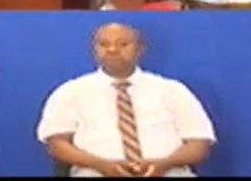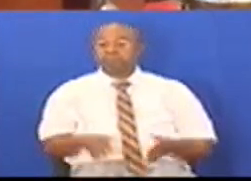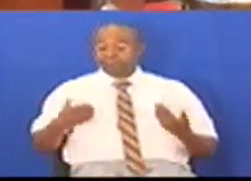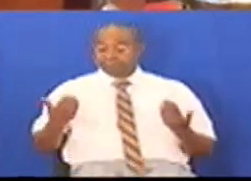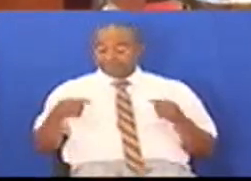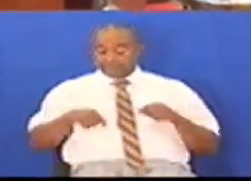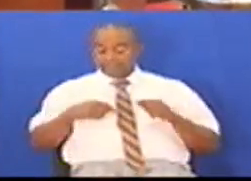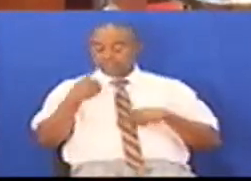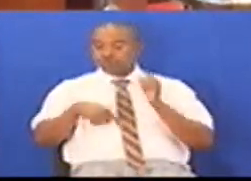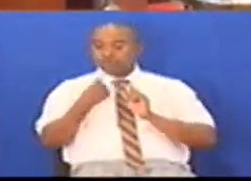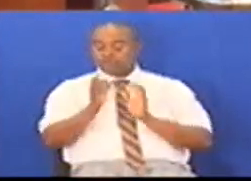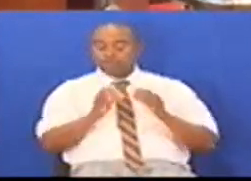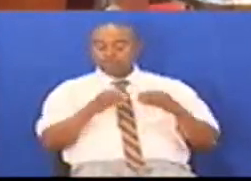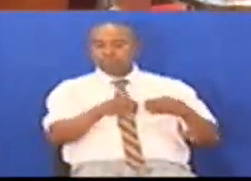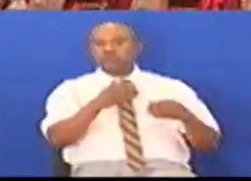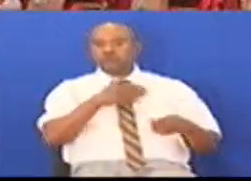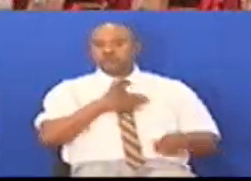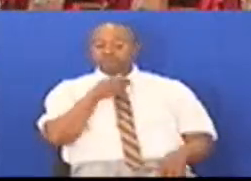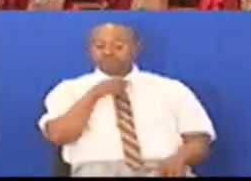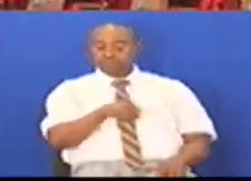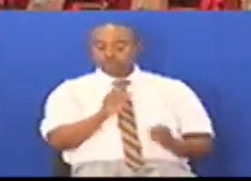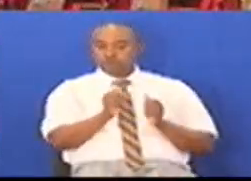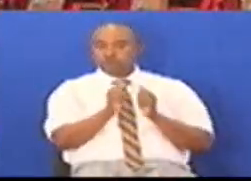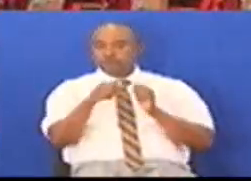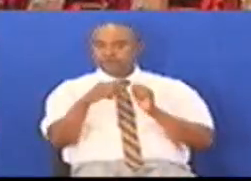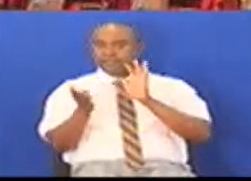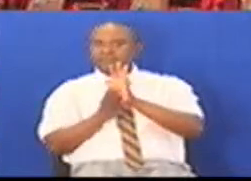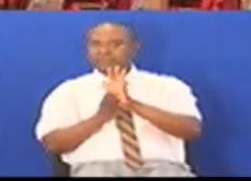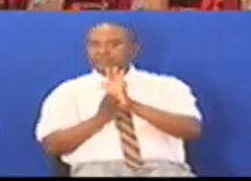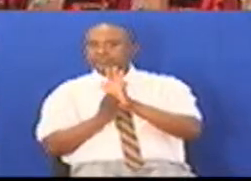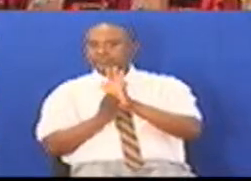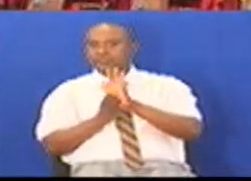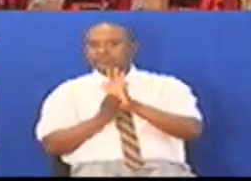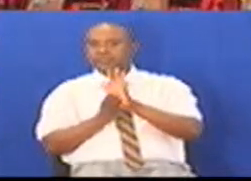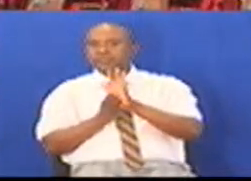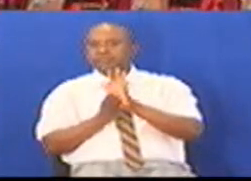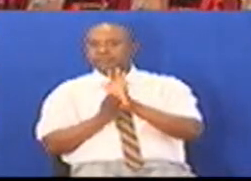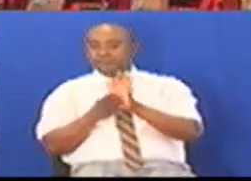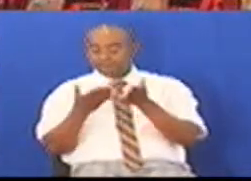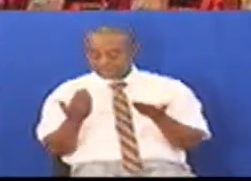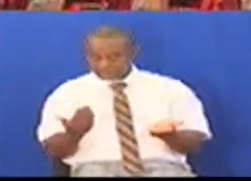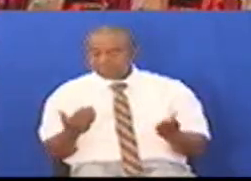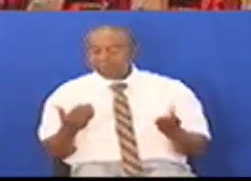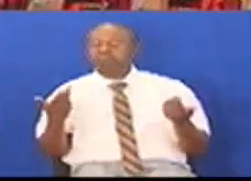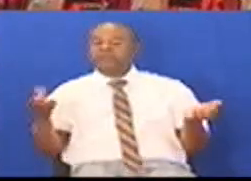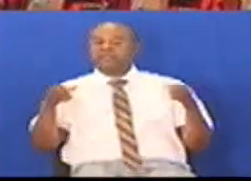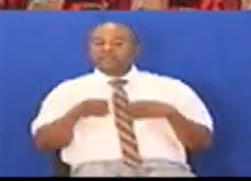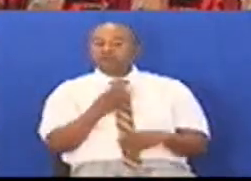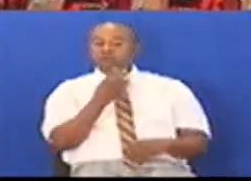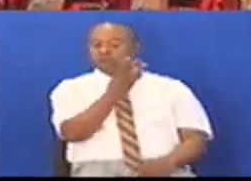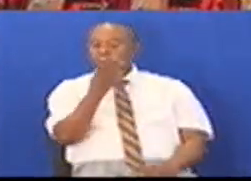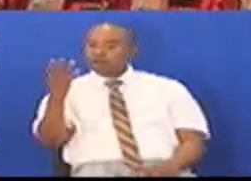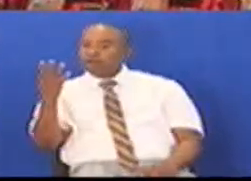Tunaendelea na mkutano wetu wa 19. Leo ni kikao cha 44.